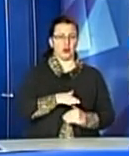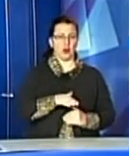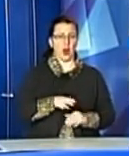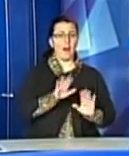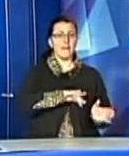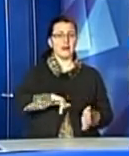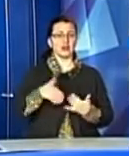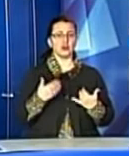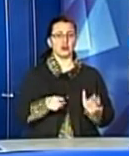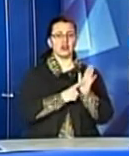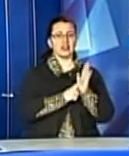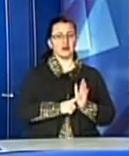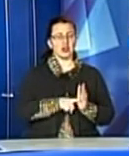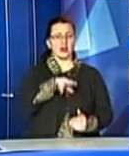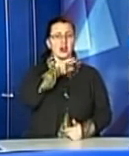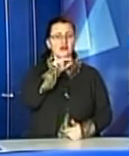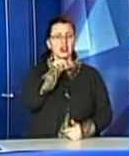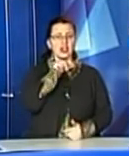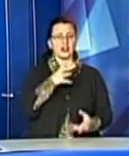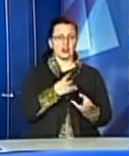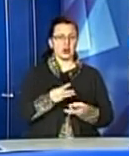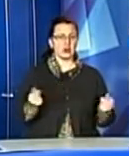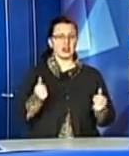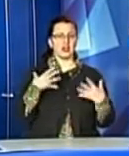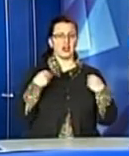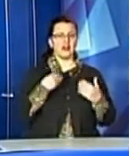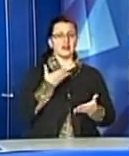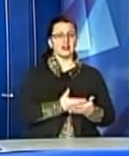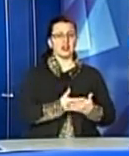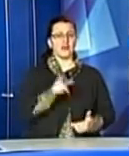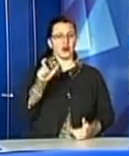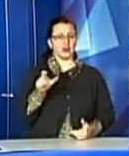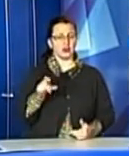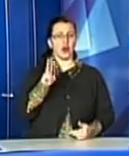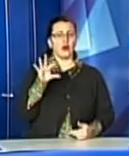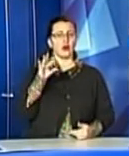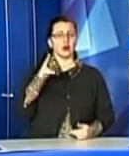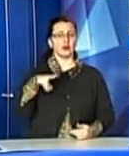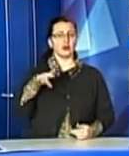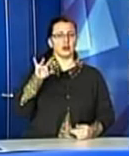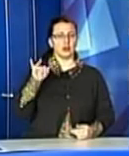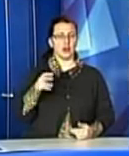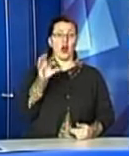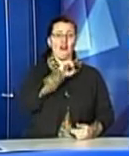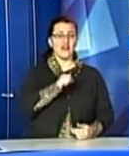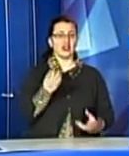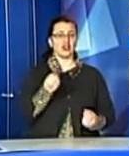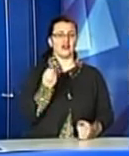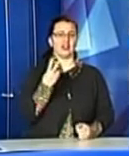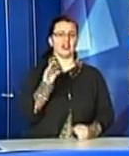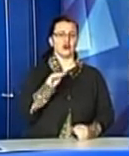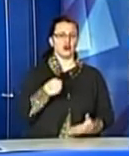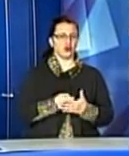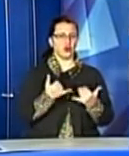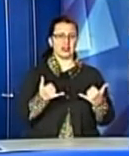Минуло вже півроку, як в Чернівцях зник львівський волонтер. Петра Кондрака викрали ще 12 жовтня, та